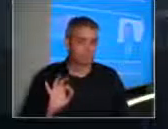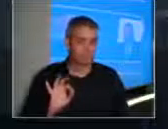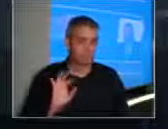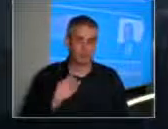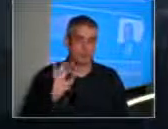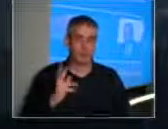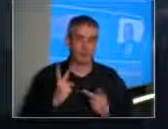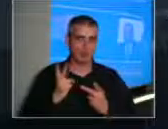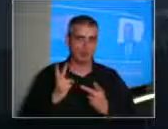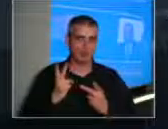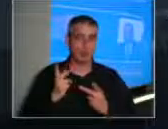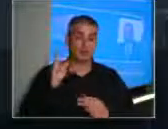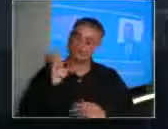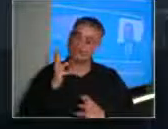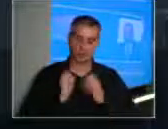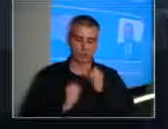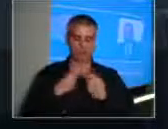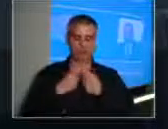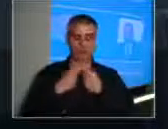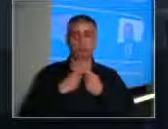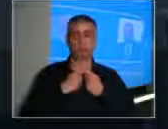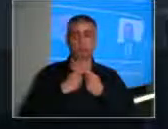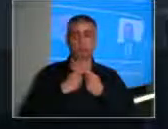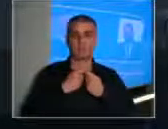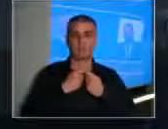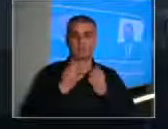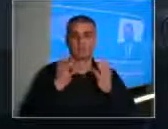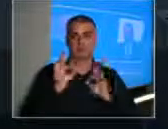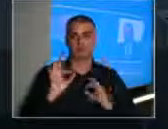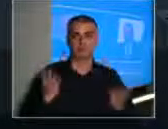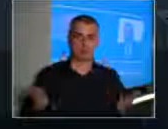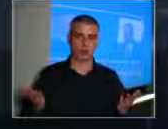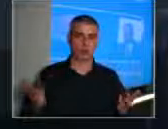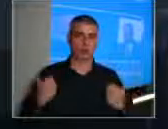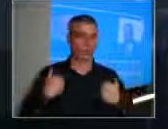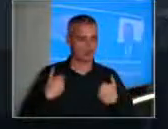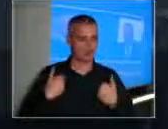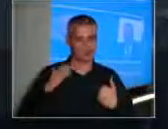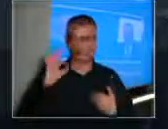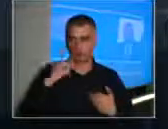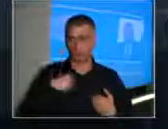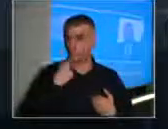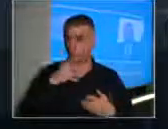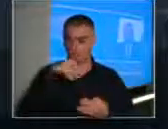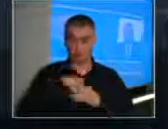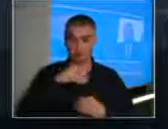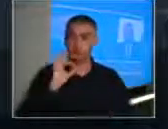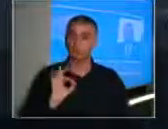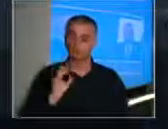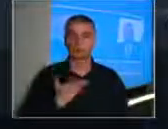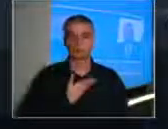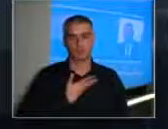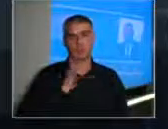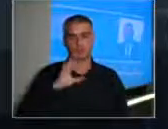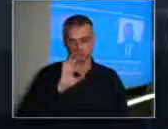לא פגיעה קלה, פגיעה די קשה בשותפים הטבעיים שלו. אנחנו בשס, שאמרנו, אתה מצביע שס, אתה מקבל